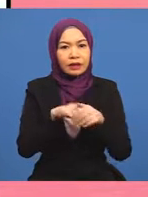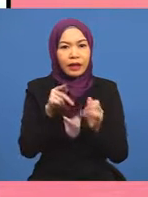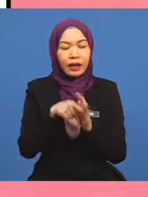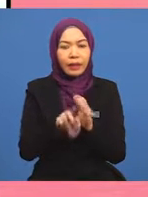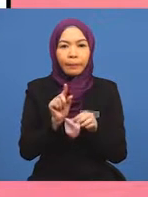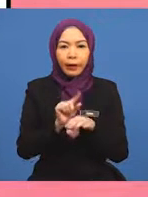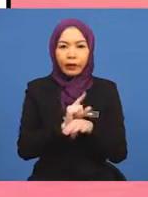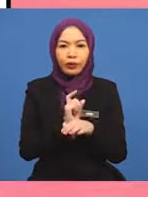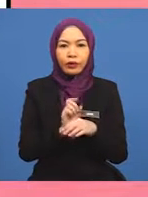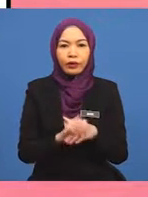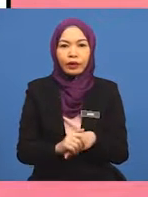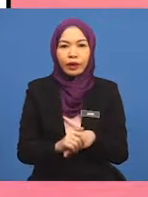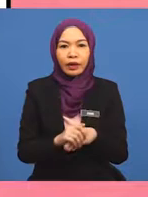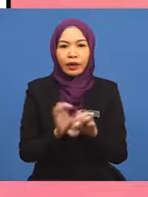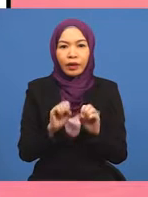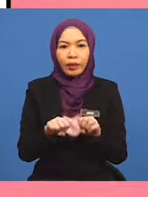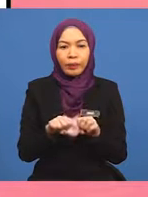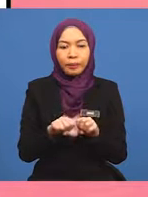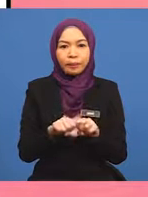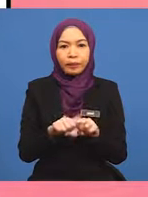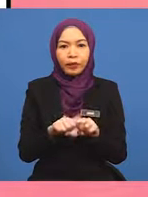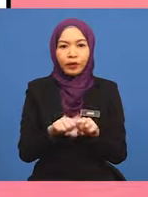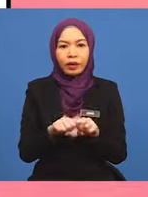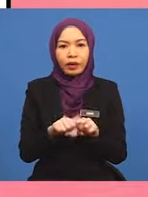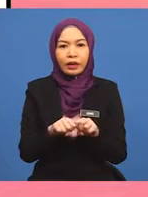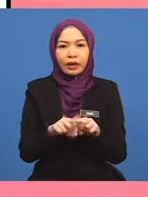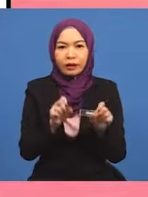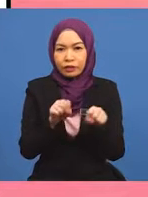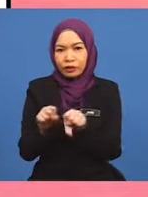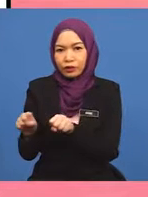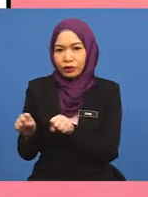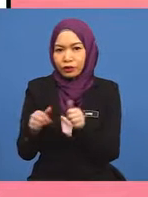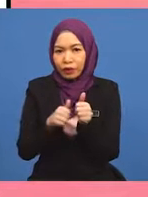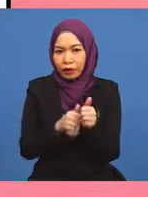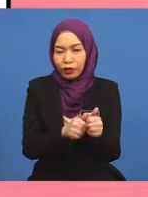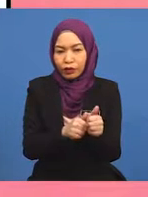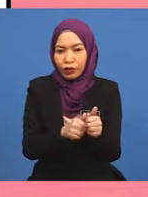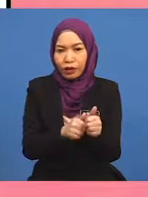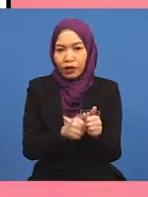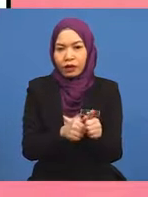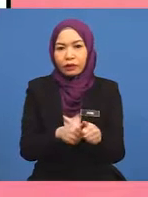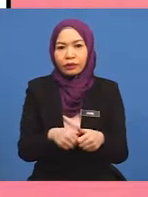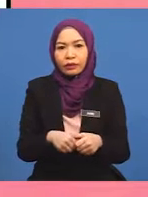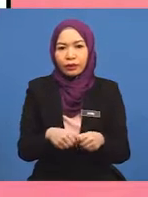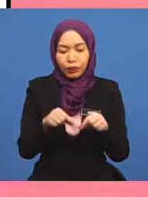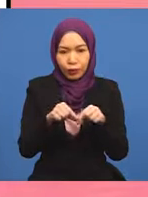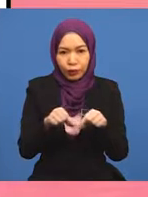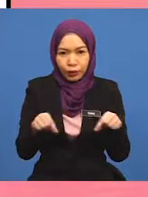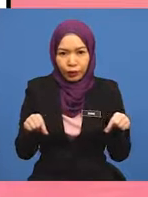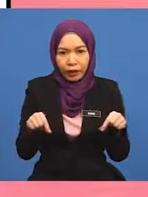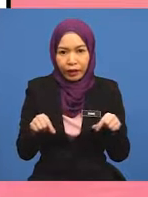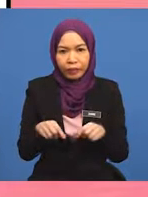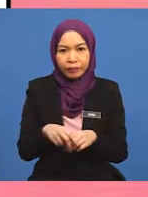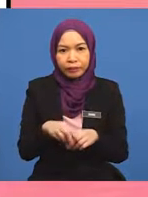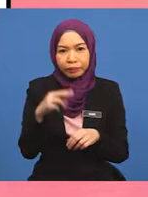boleh dilipat boleh dilaras mengikut saiz muka seseorang serta